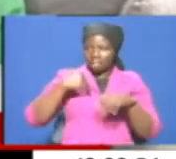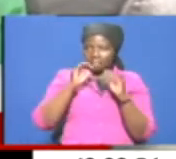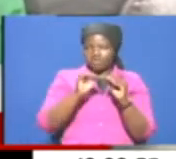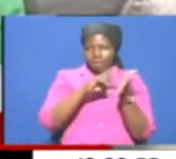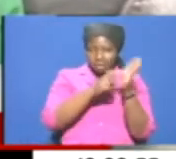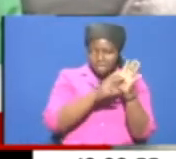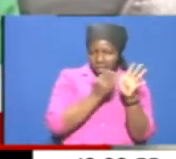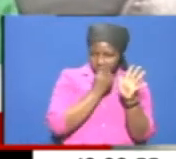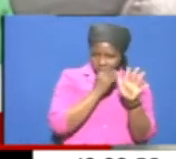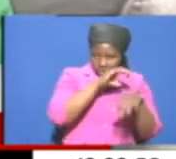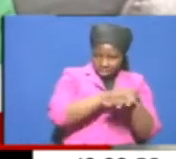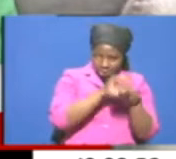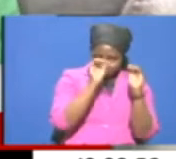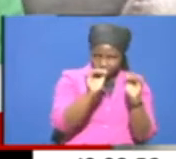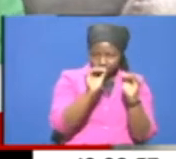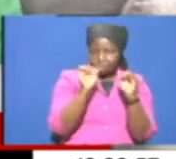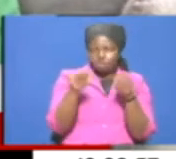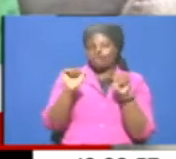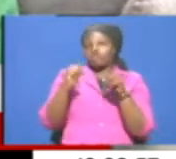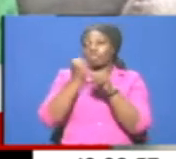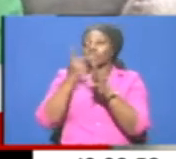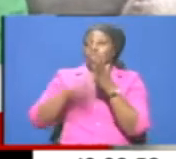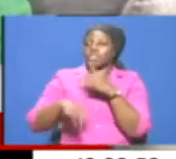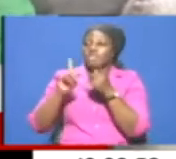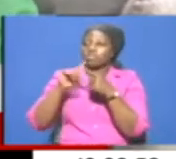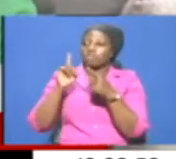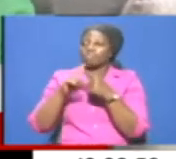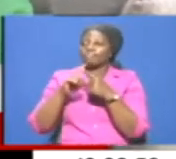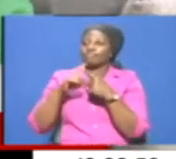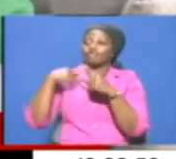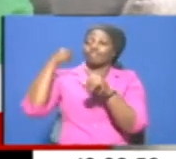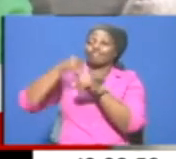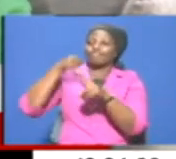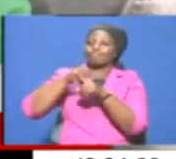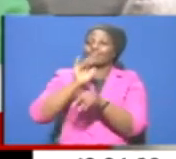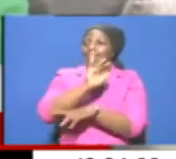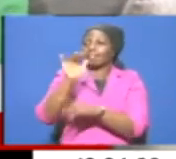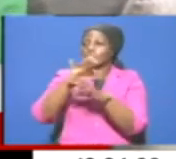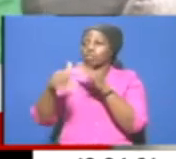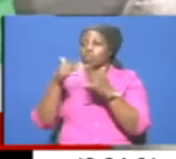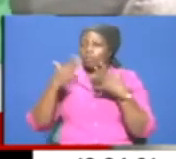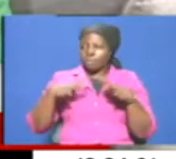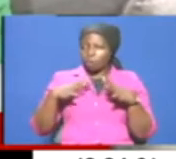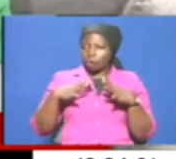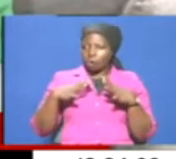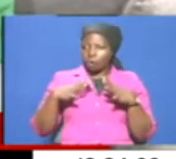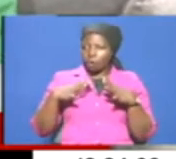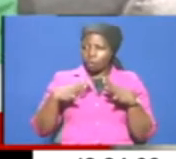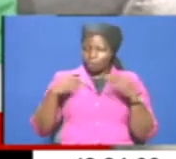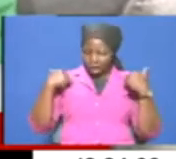hatupati. Tunaweza fanya nini? Tupige debe kwa kila mtu. Huyo ni mimi. Kwa